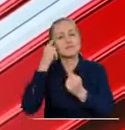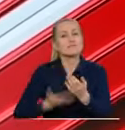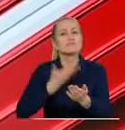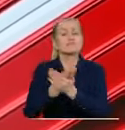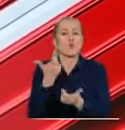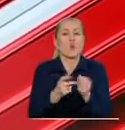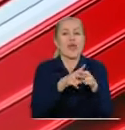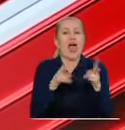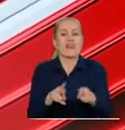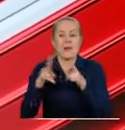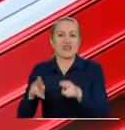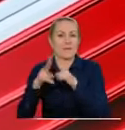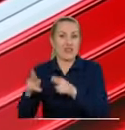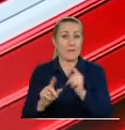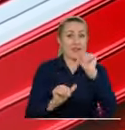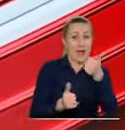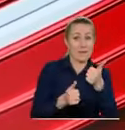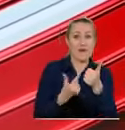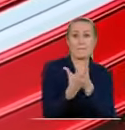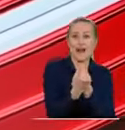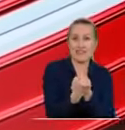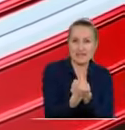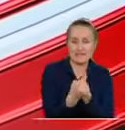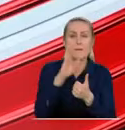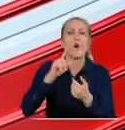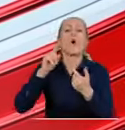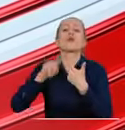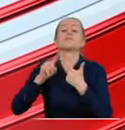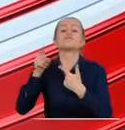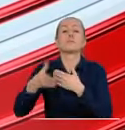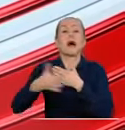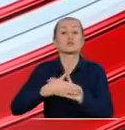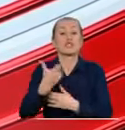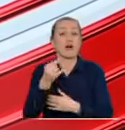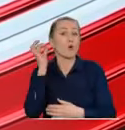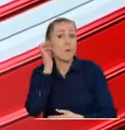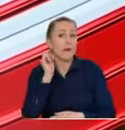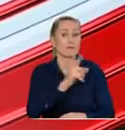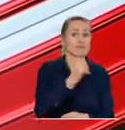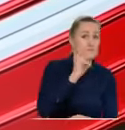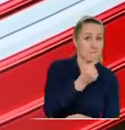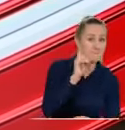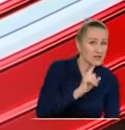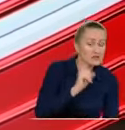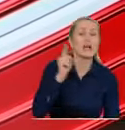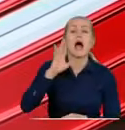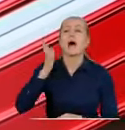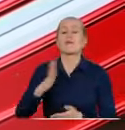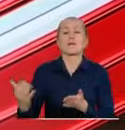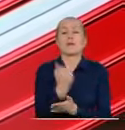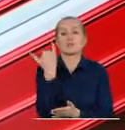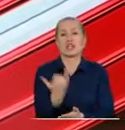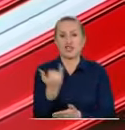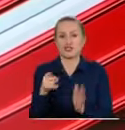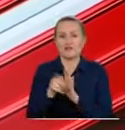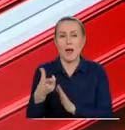etapowanie, czyli najpierw związki partnerskie, potem małżeństwa homoseksualne, a w końcu adopcja dzieci przez pary homoseksualne. To